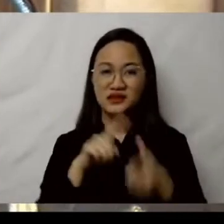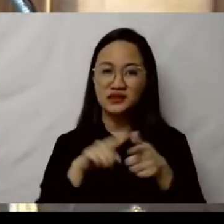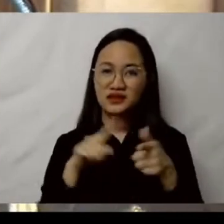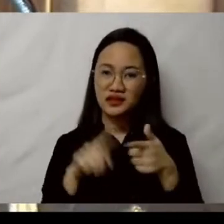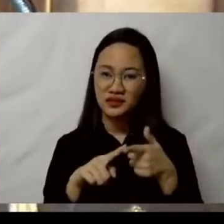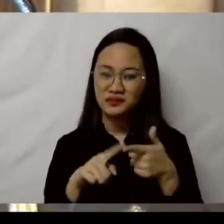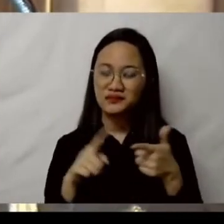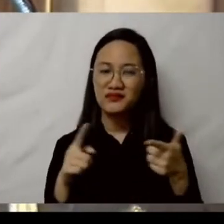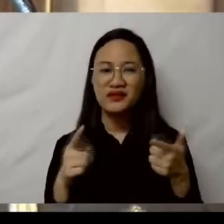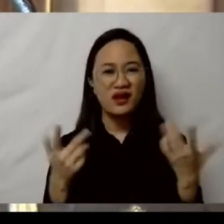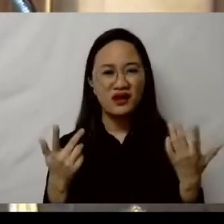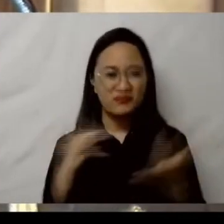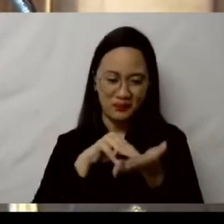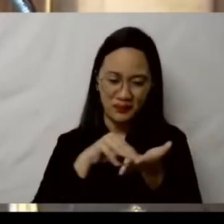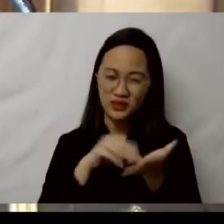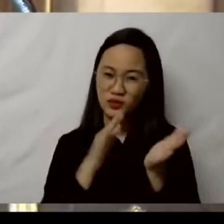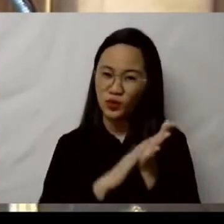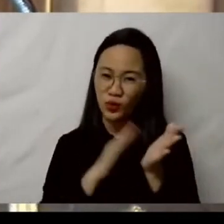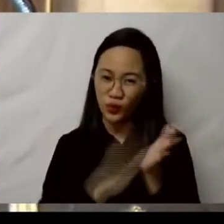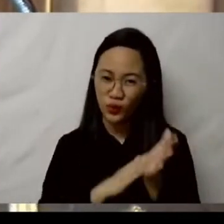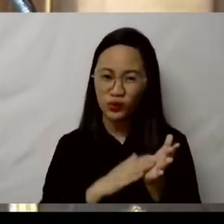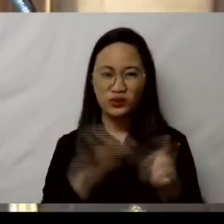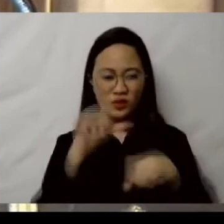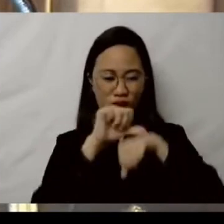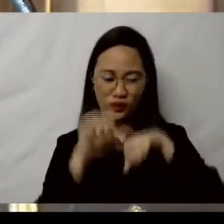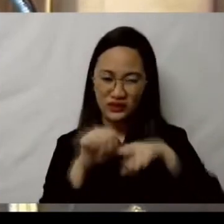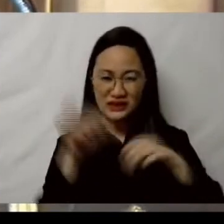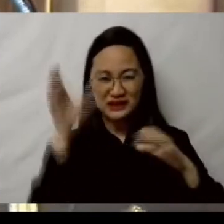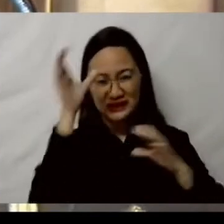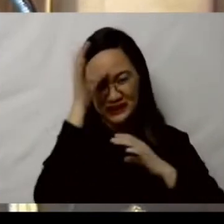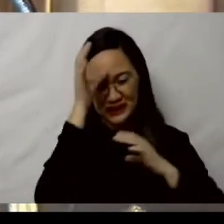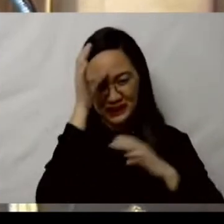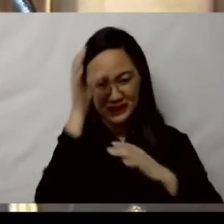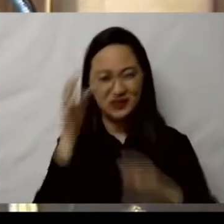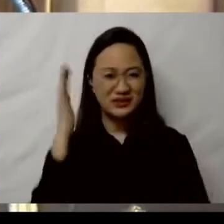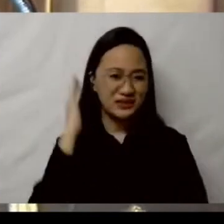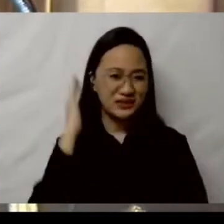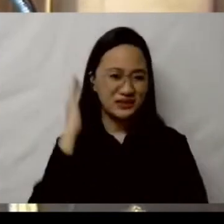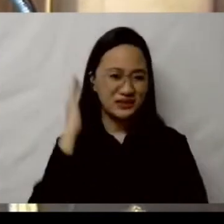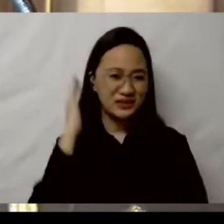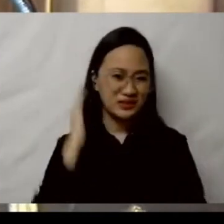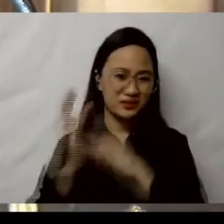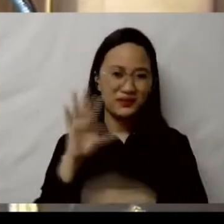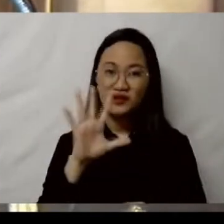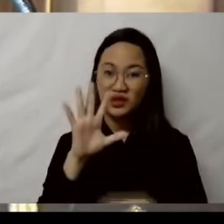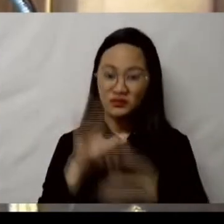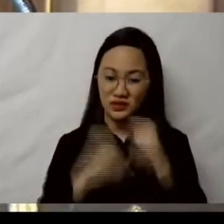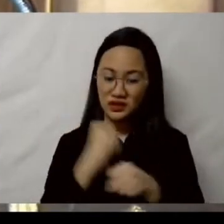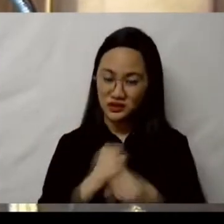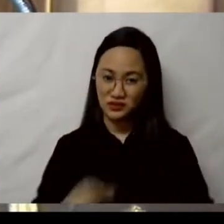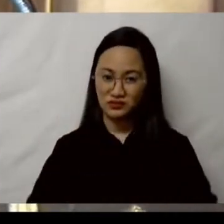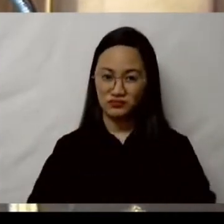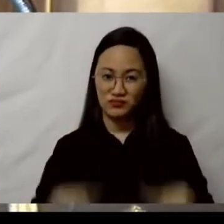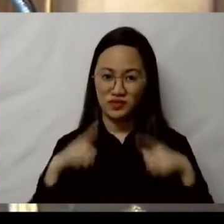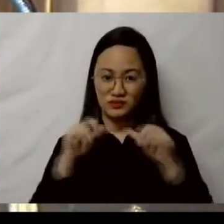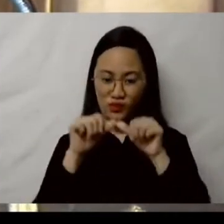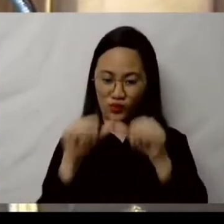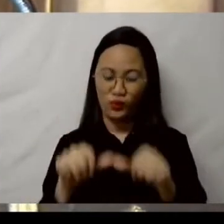school, I was operated with cancer. At 5 years to live, sabi ng doktor. Ang sabi ko sa Panginoon,